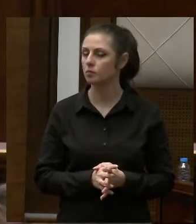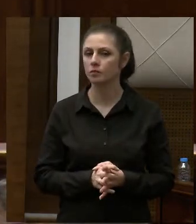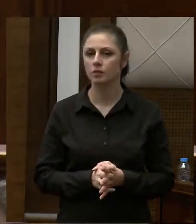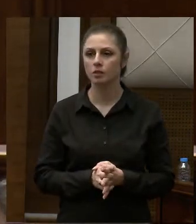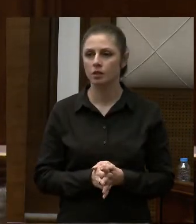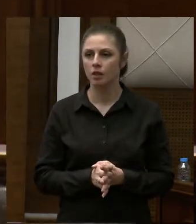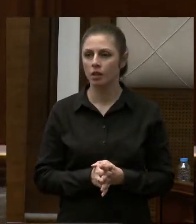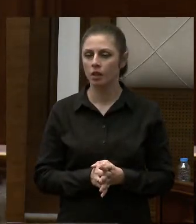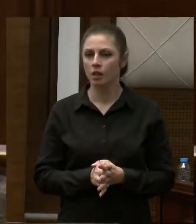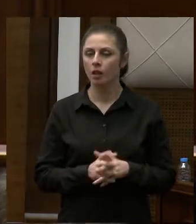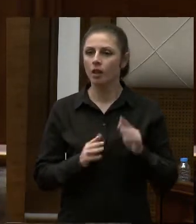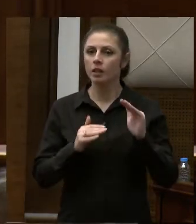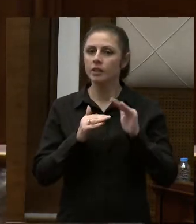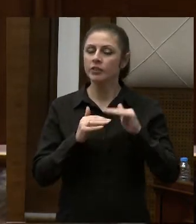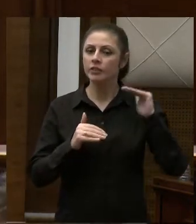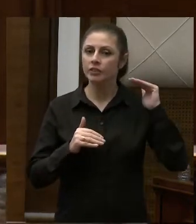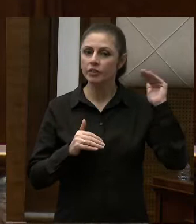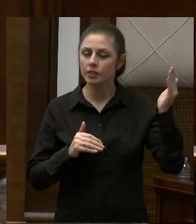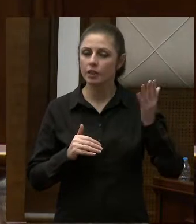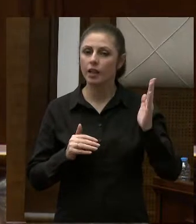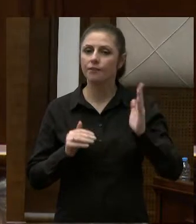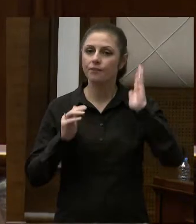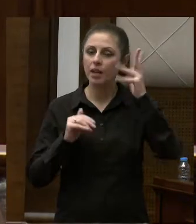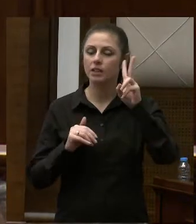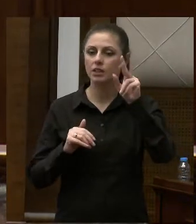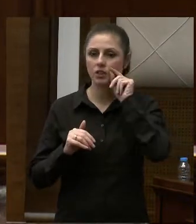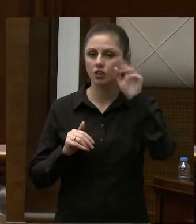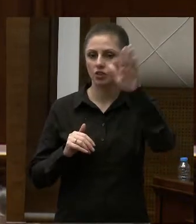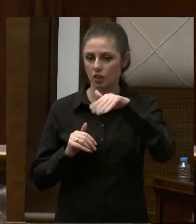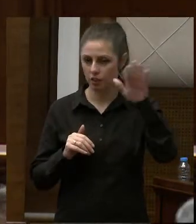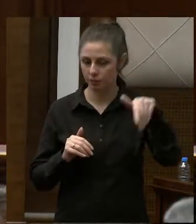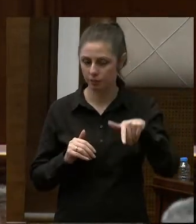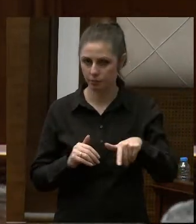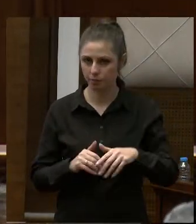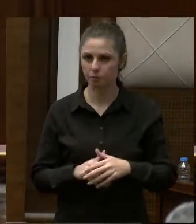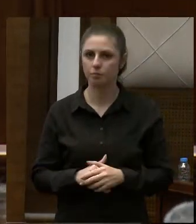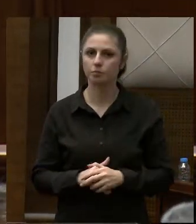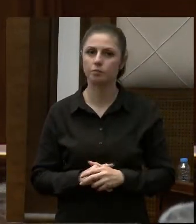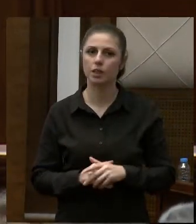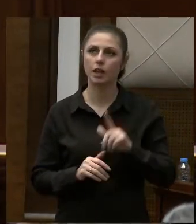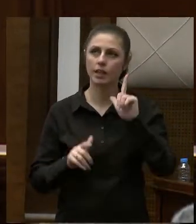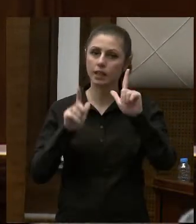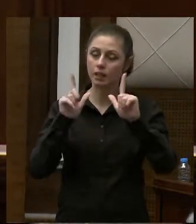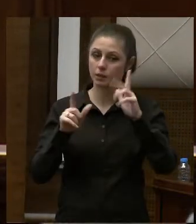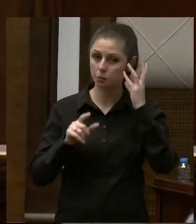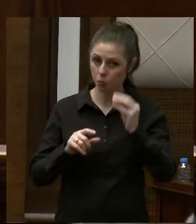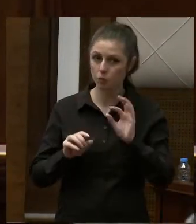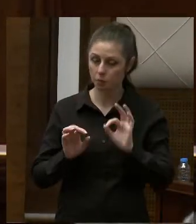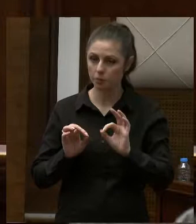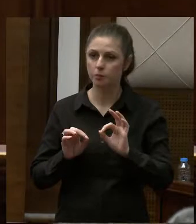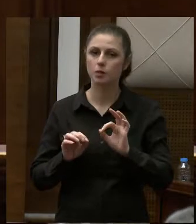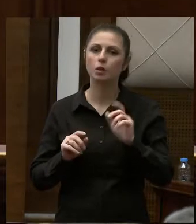Denetim komisyonuna dışarıdan en çok 2 kişinin çağrılması ihtiyaç duyulduğu takdirde